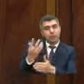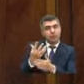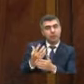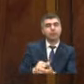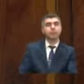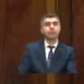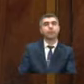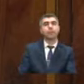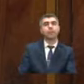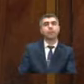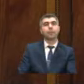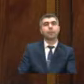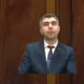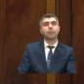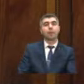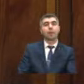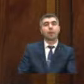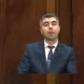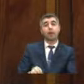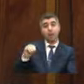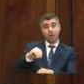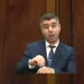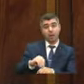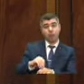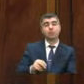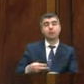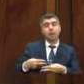بقانون. إذن مواكبة إطلاق الكمام،